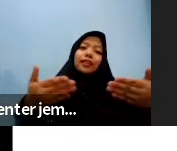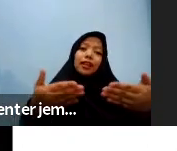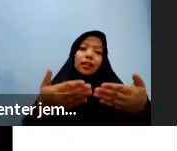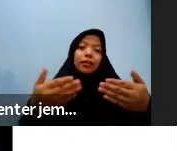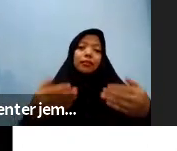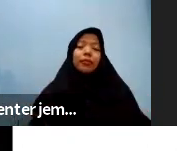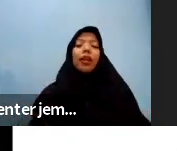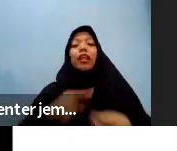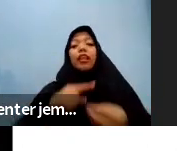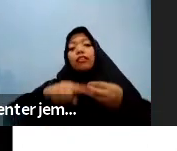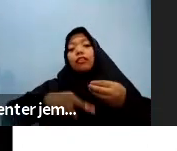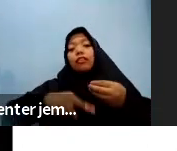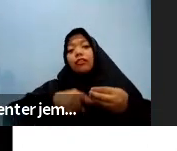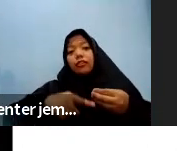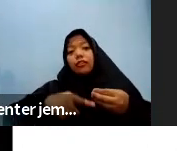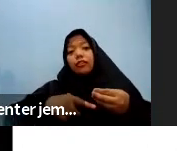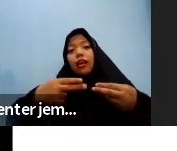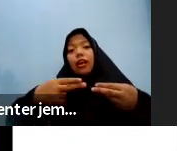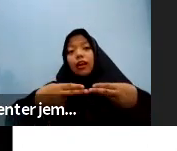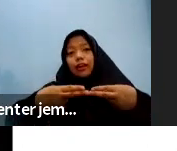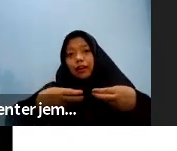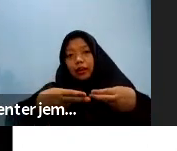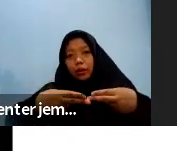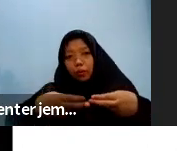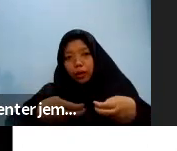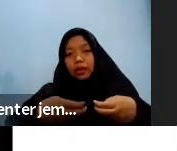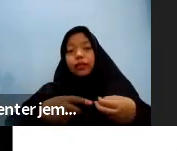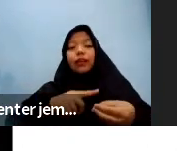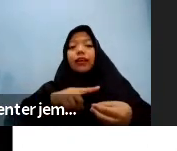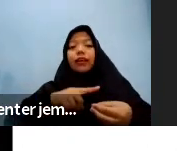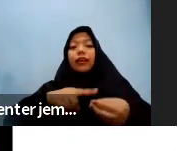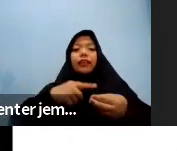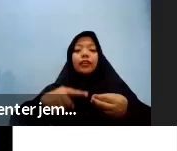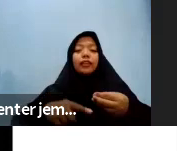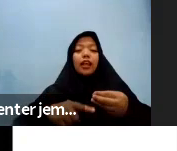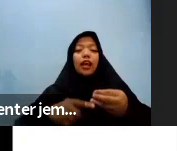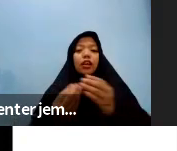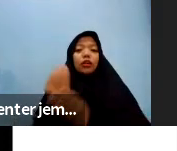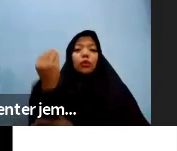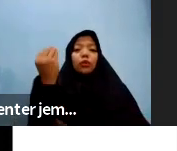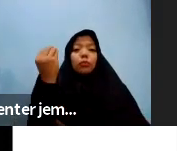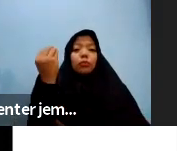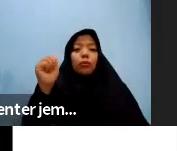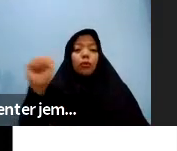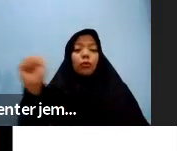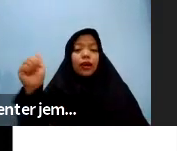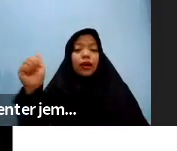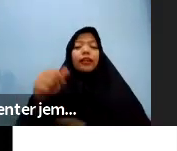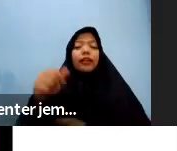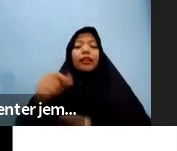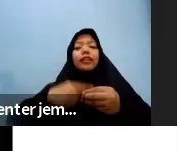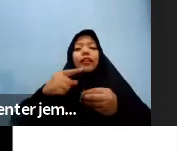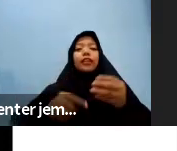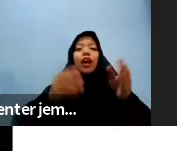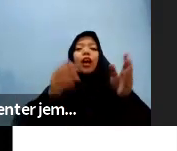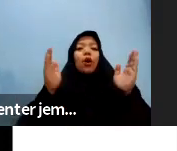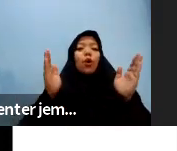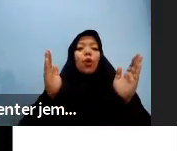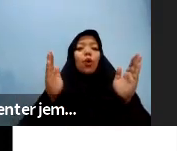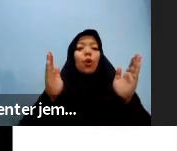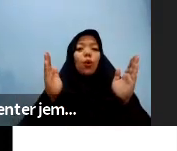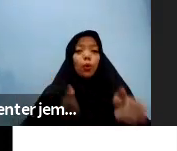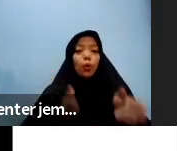hewan tentang huh tumbuhan tentang istilah-istilah hukum dan lain sebagainya jadi